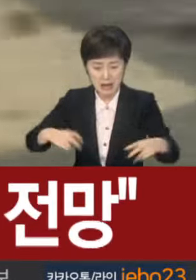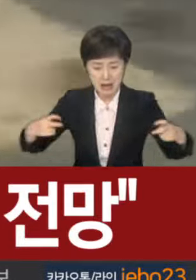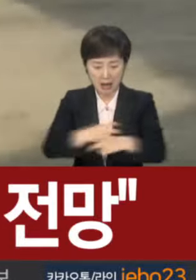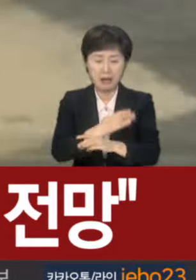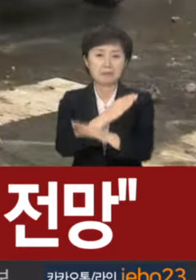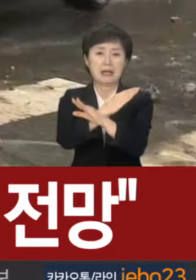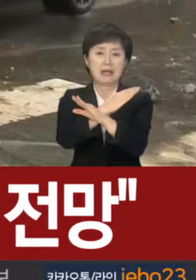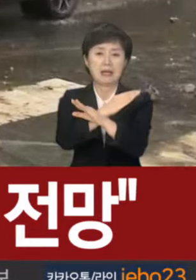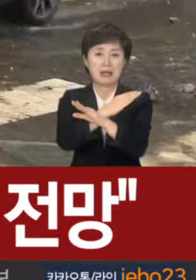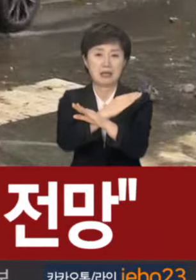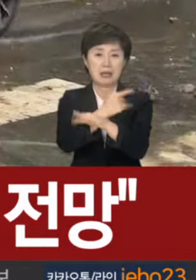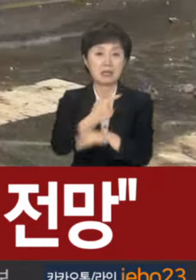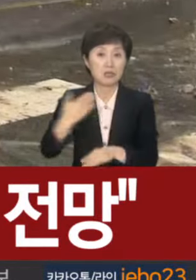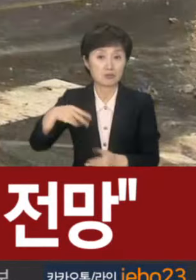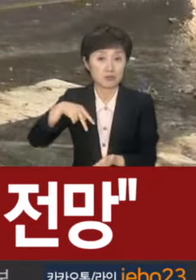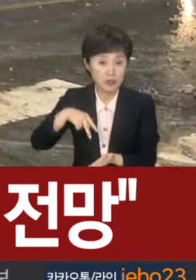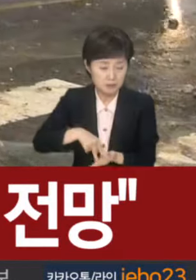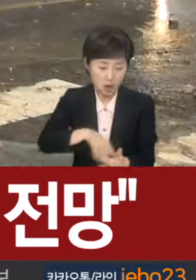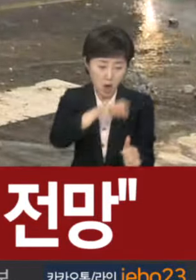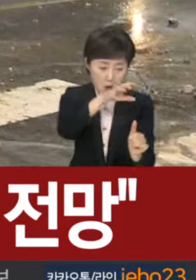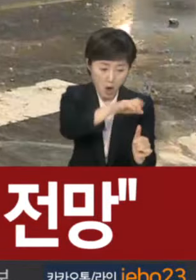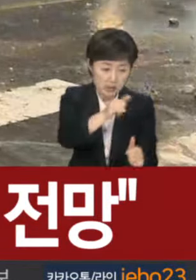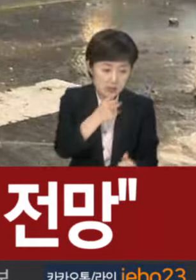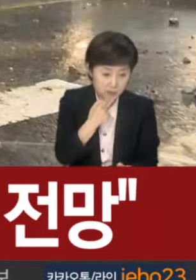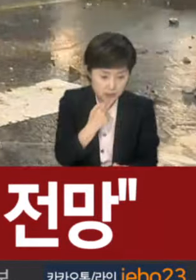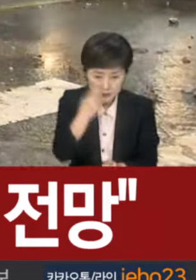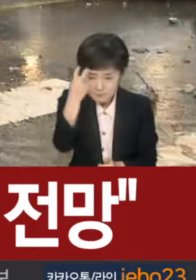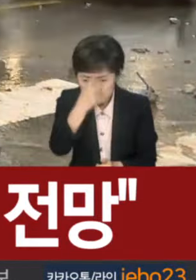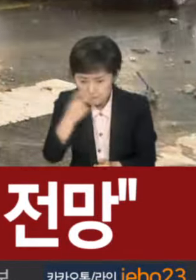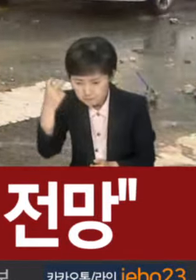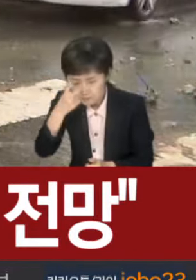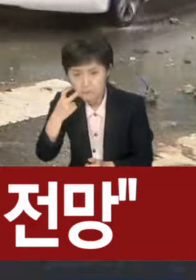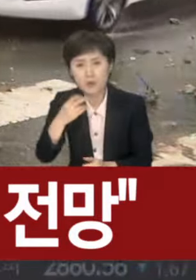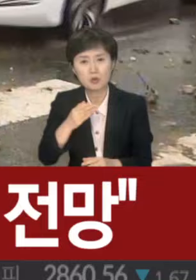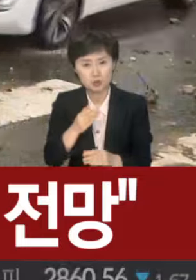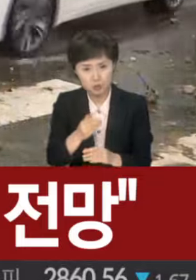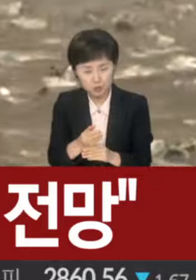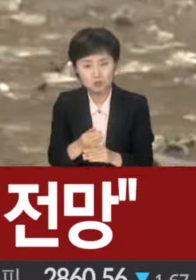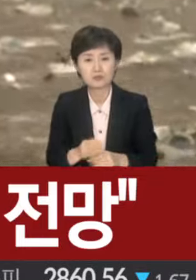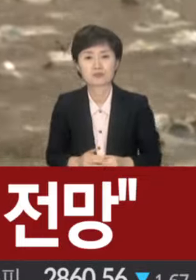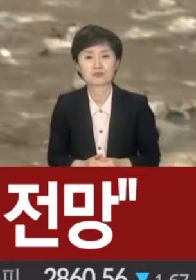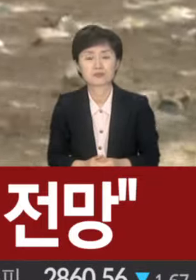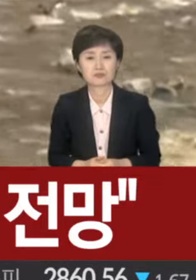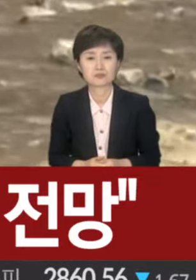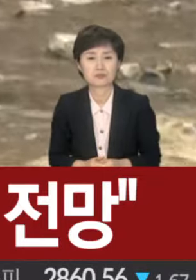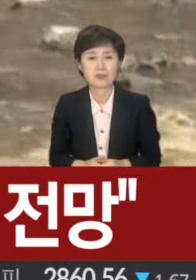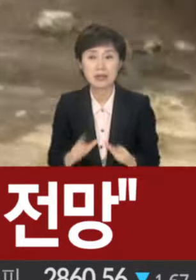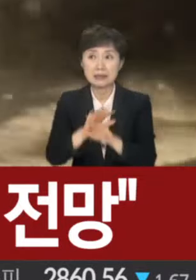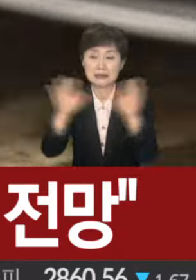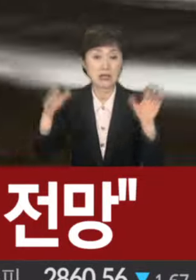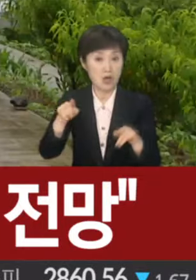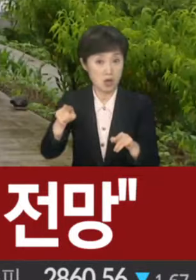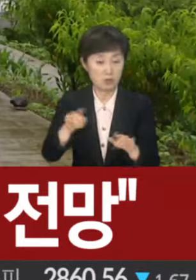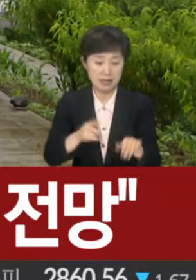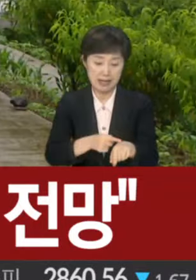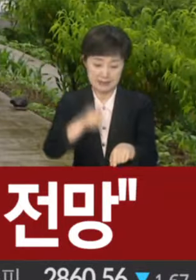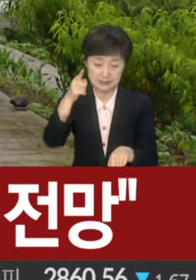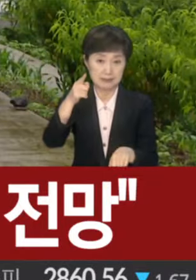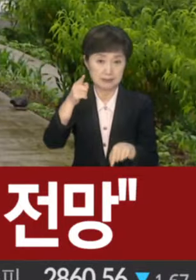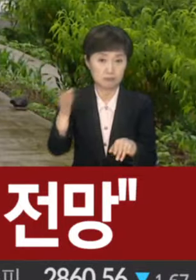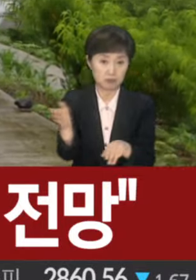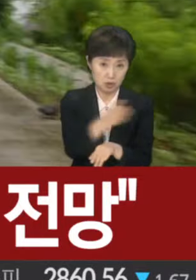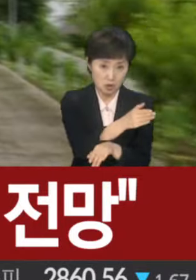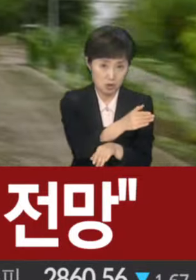상태로 소방당국은 추가 고립이나 대피 인원이 늘어날 수 있다고도 보고 있습니다. 기상청은 오늘 오후 1시를